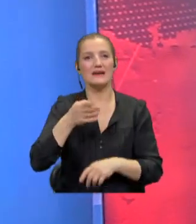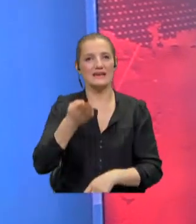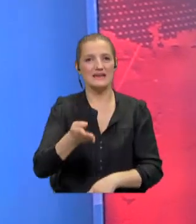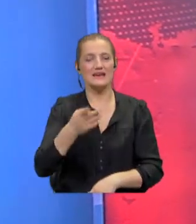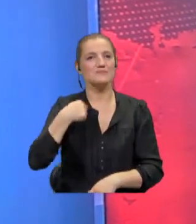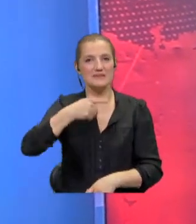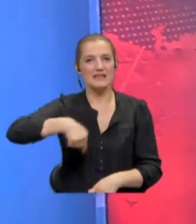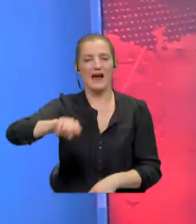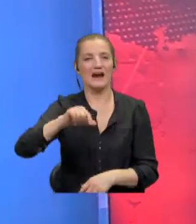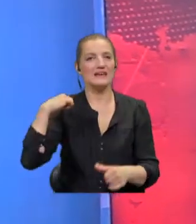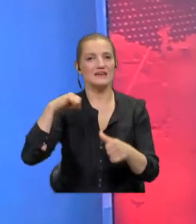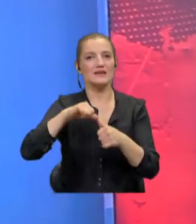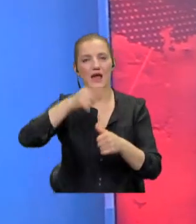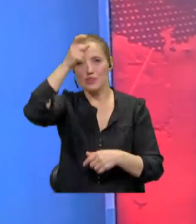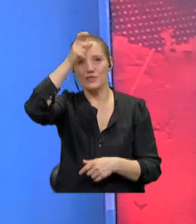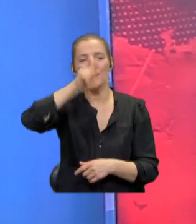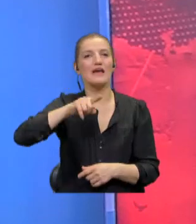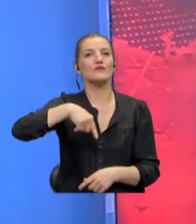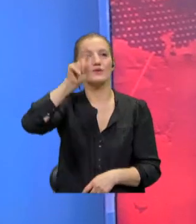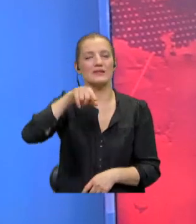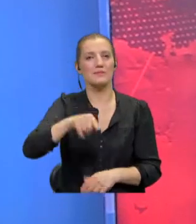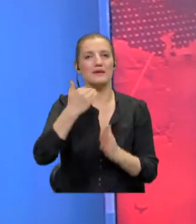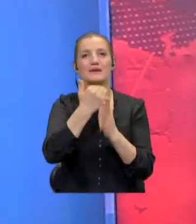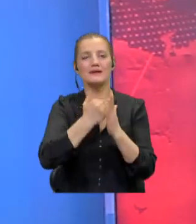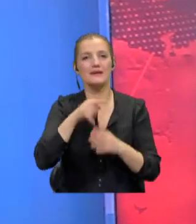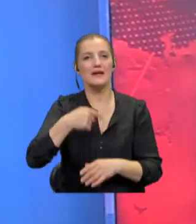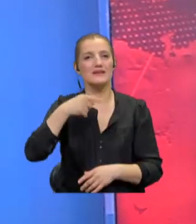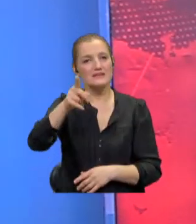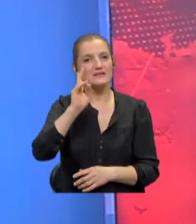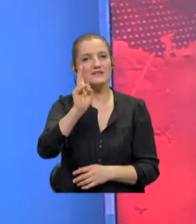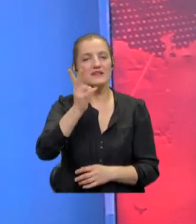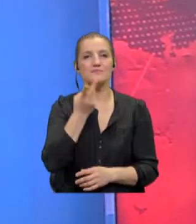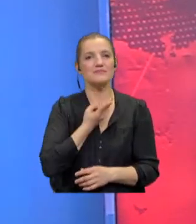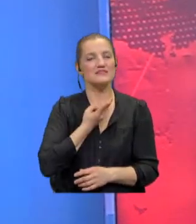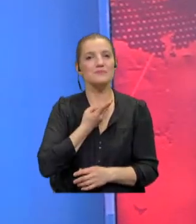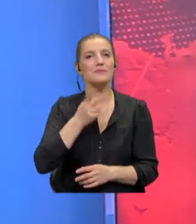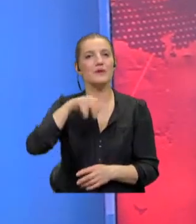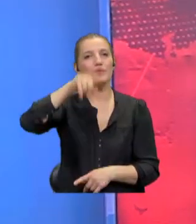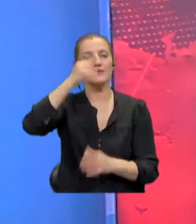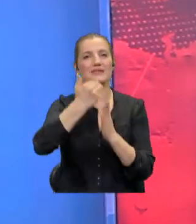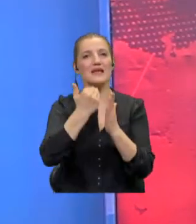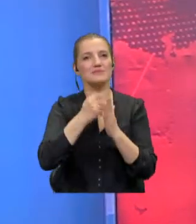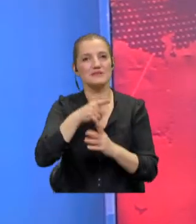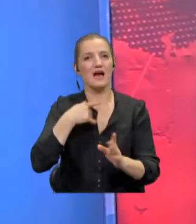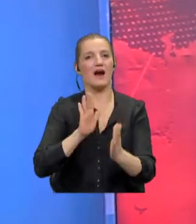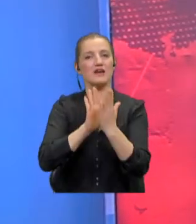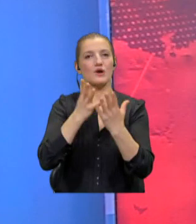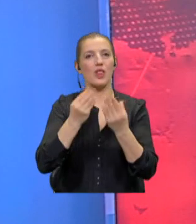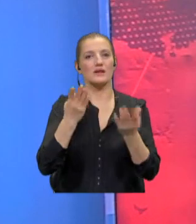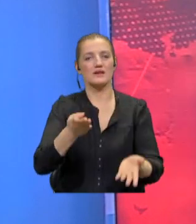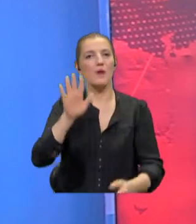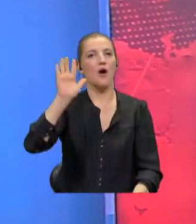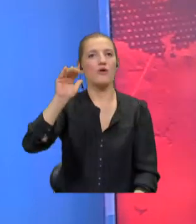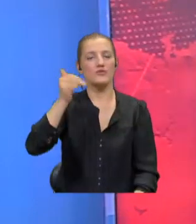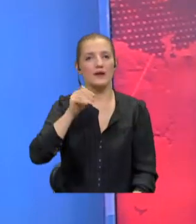günlerinde Bizler yine Türkiye'nin gündemiyle Sizin bizim gündemimizde karşınızda olacağız O ana dek